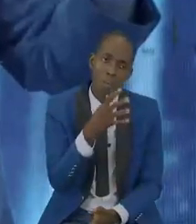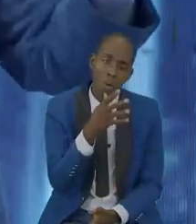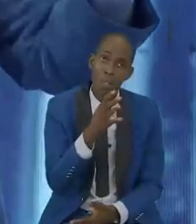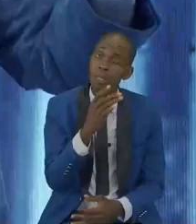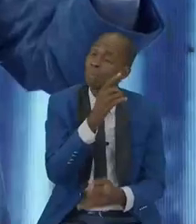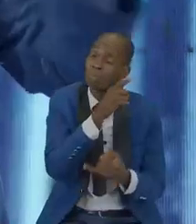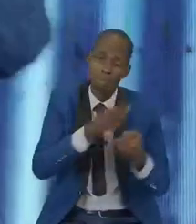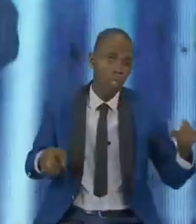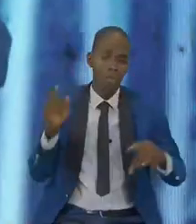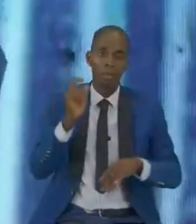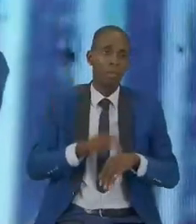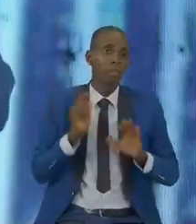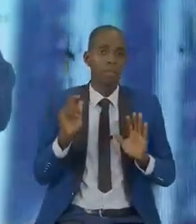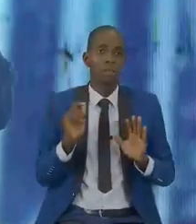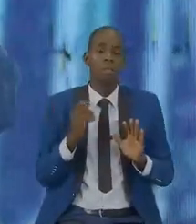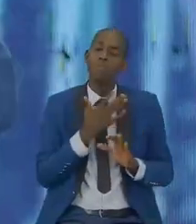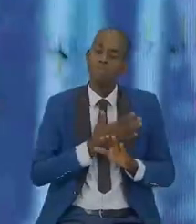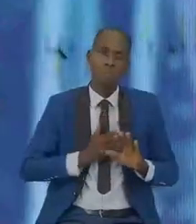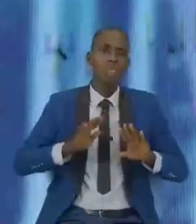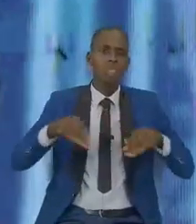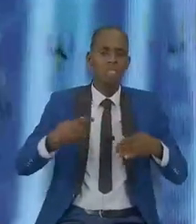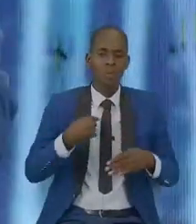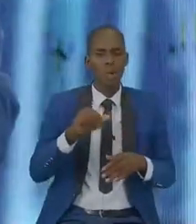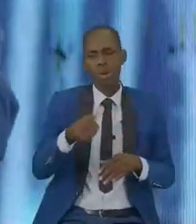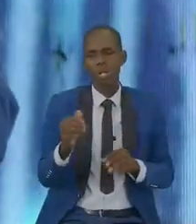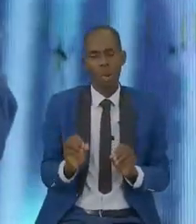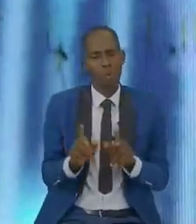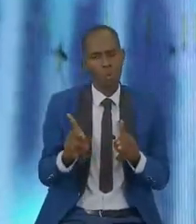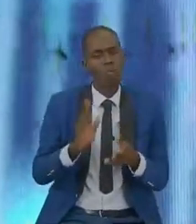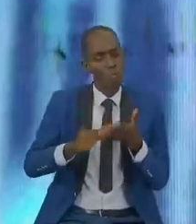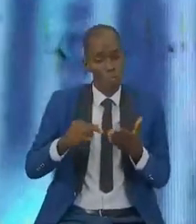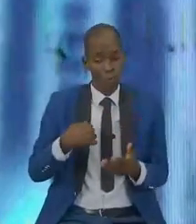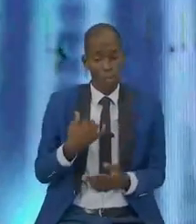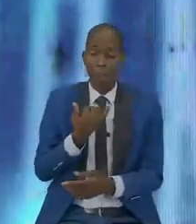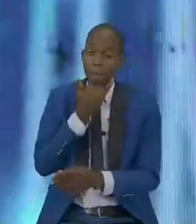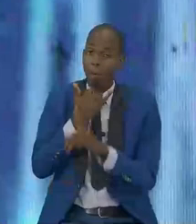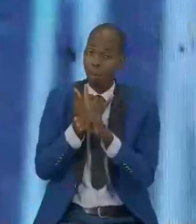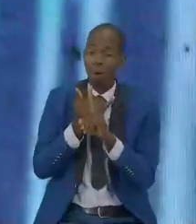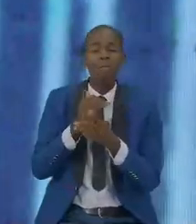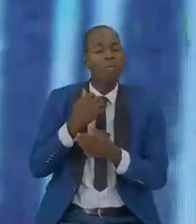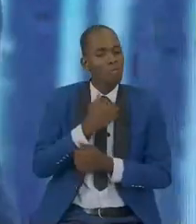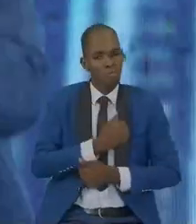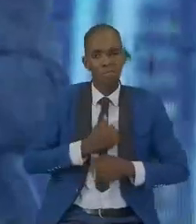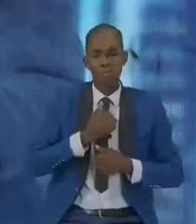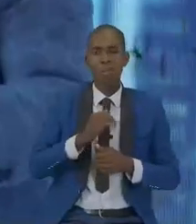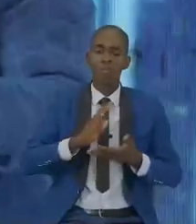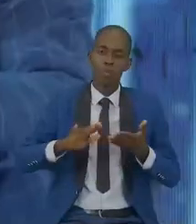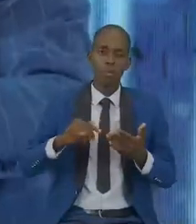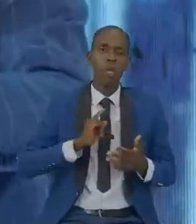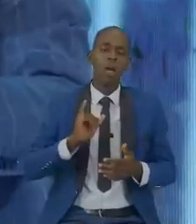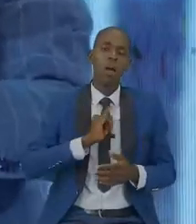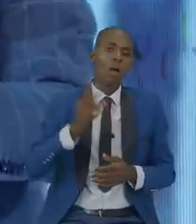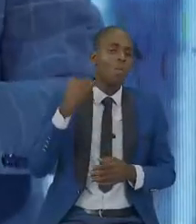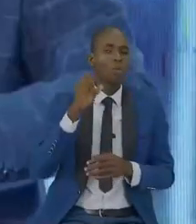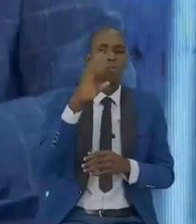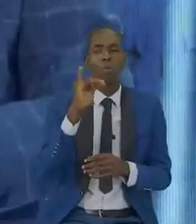la viande dans la marmite et l'enfant s'est agenouillé. Maman, c'est la dernière fois. Pardonne-moi,